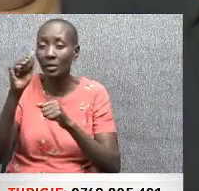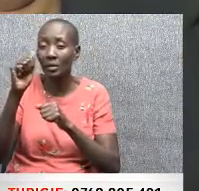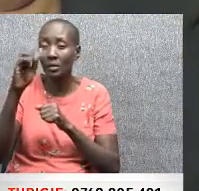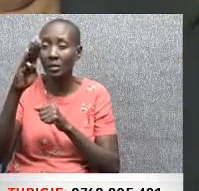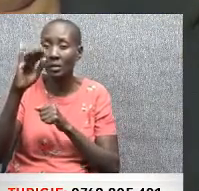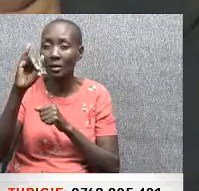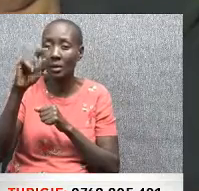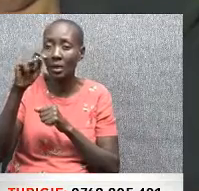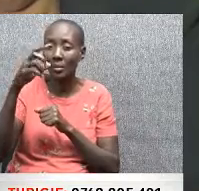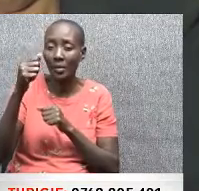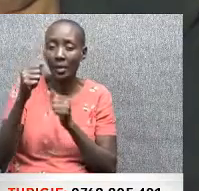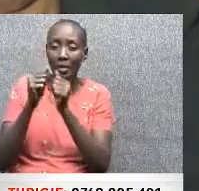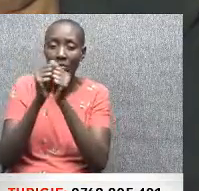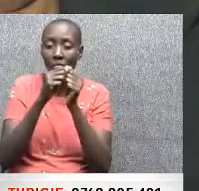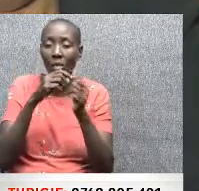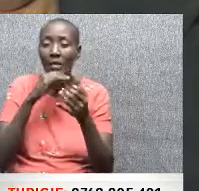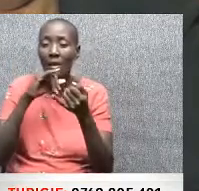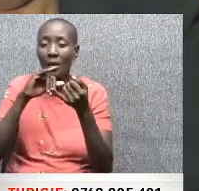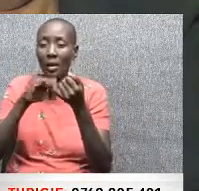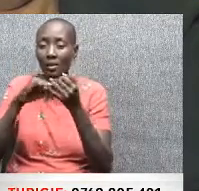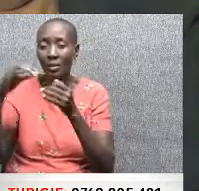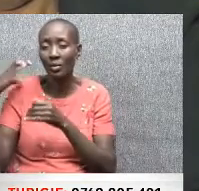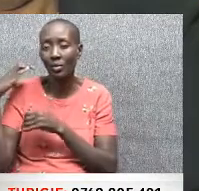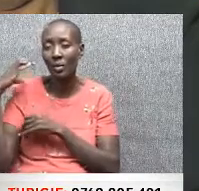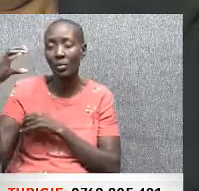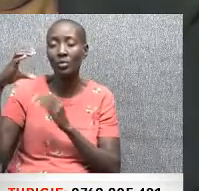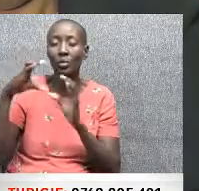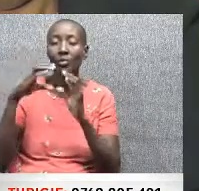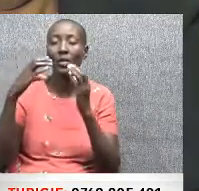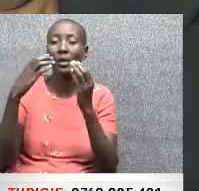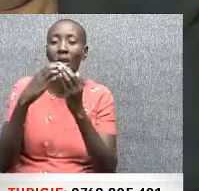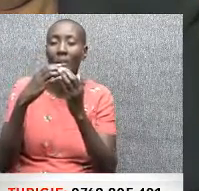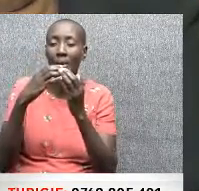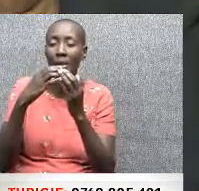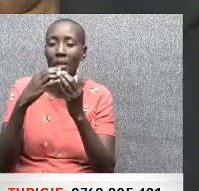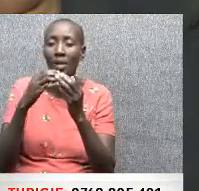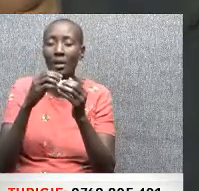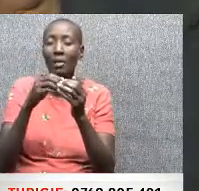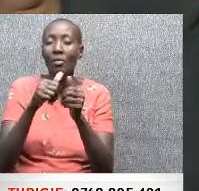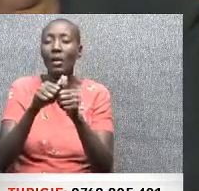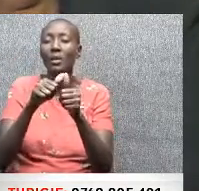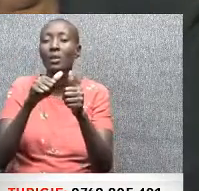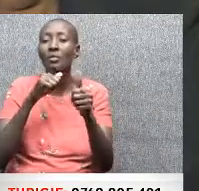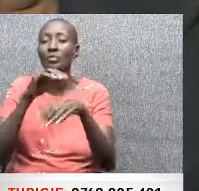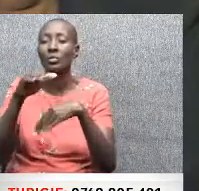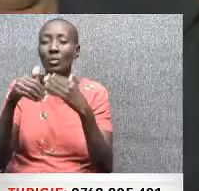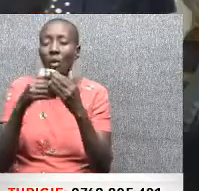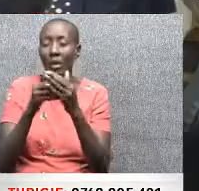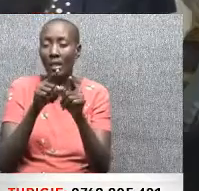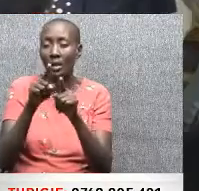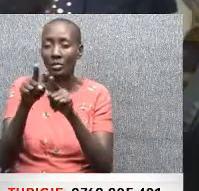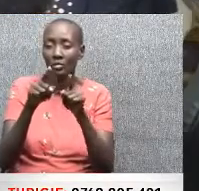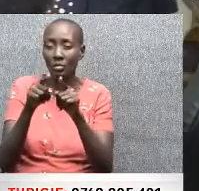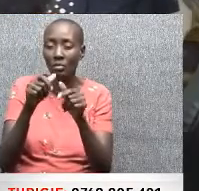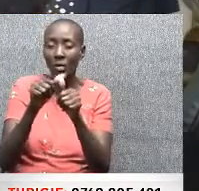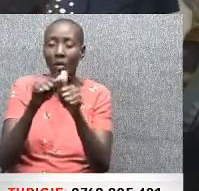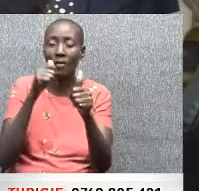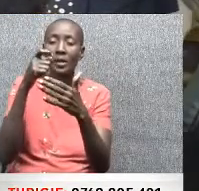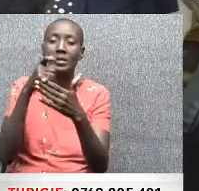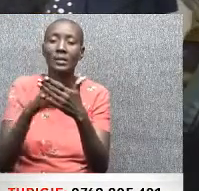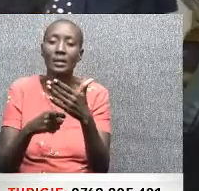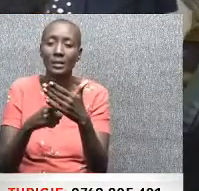ni mwenyekiti wa kampuni hiyo, walikana madai yote 10 yanayohusiana na ukwepaji kulipa ushuru.